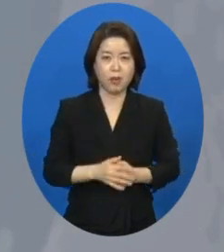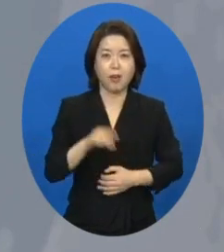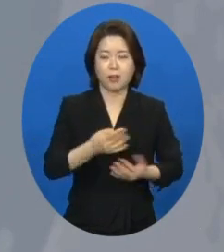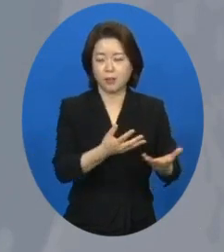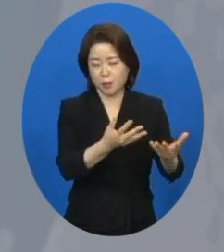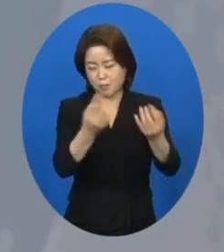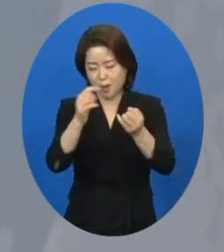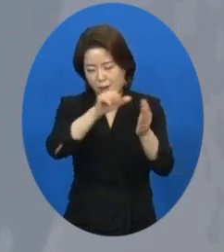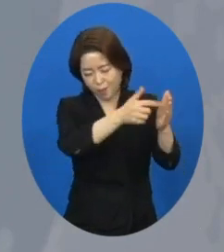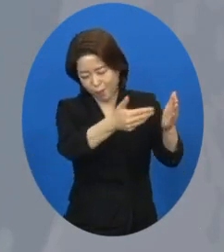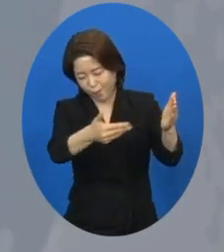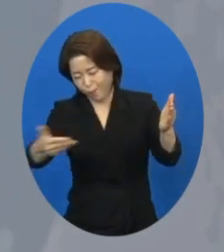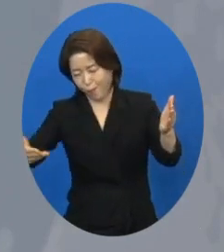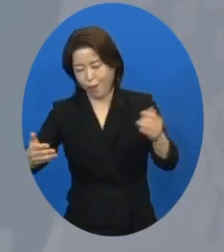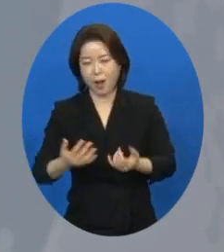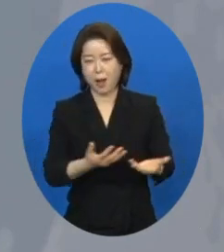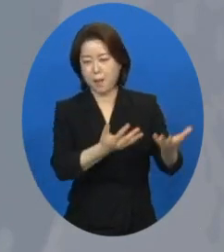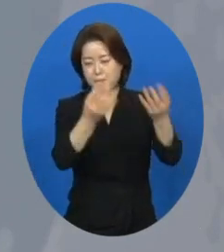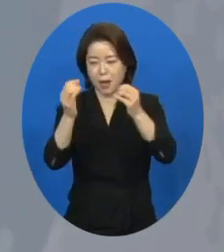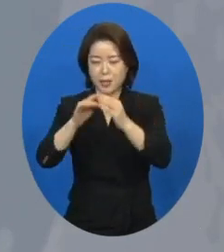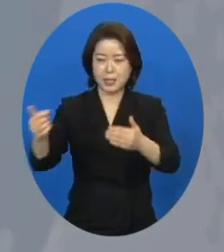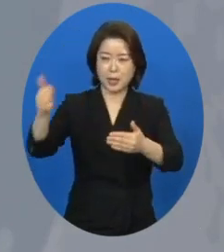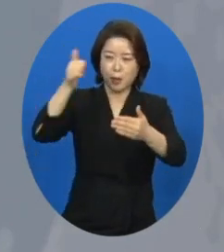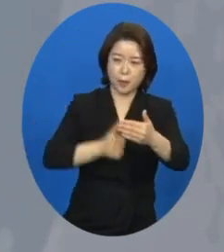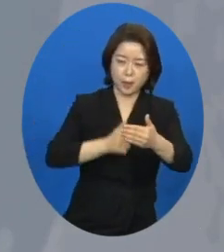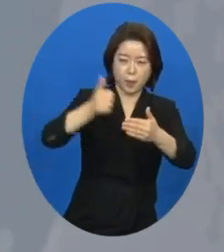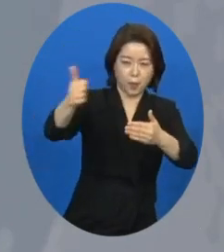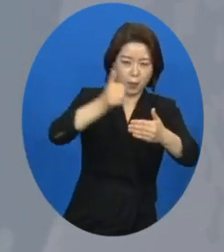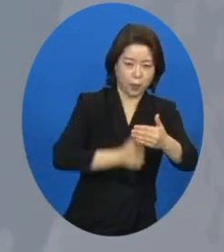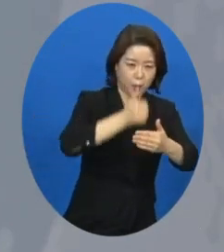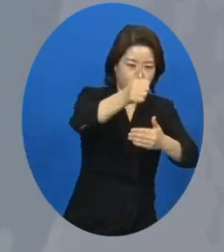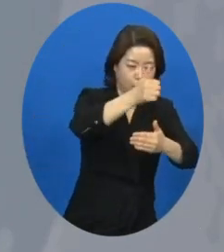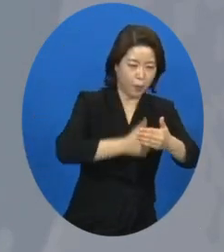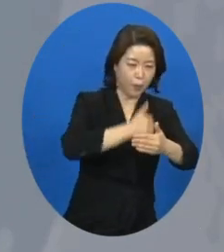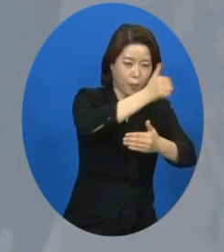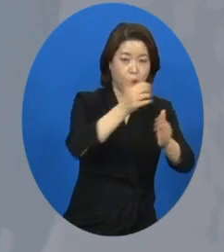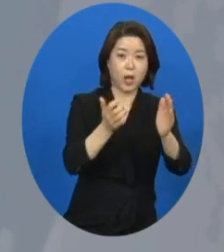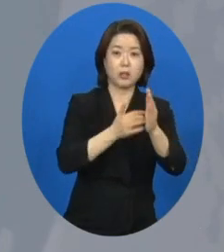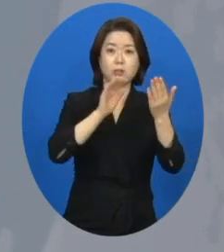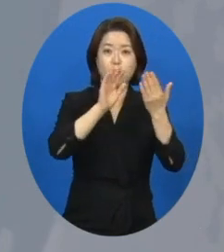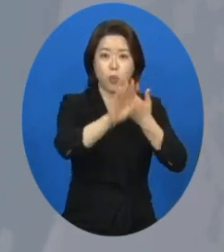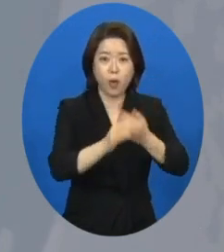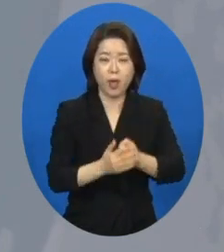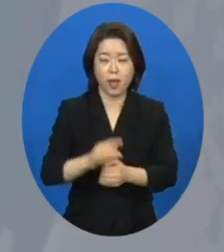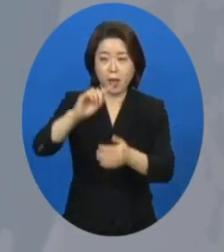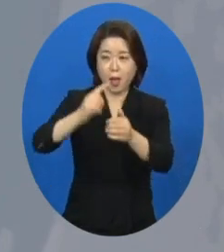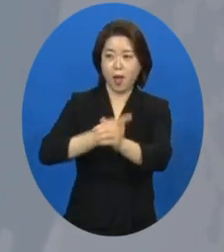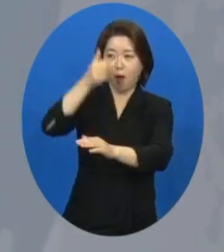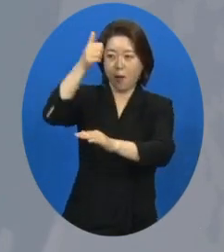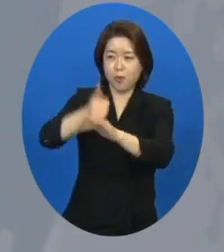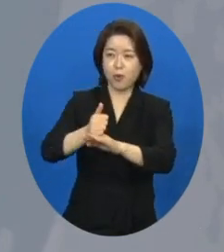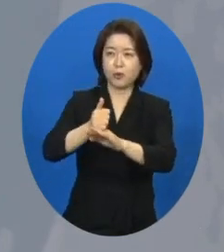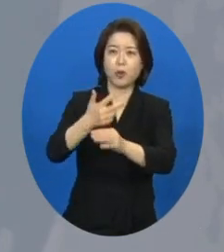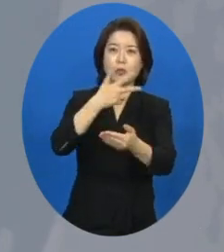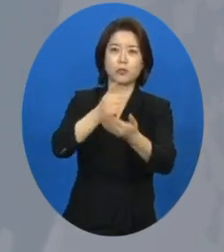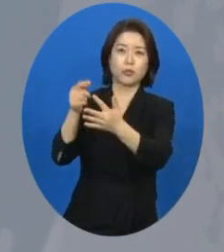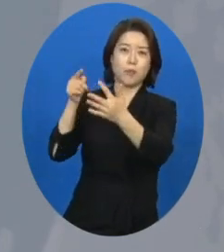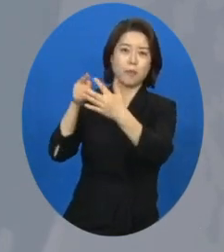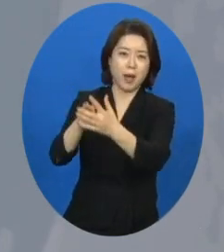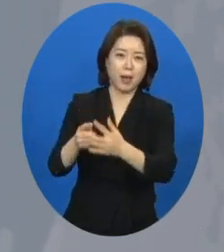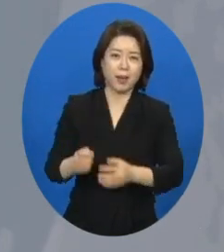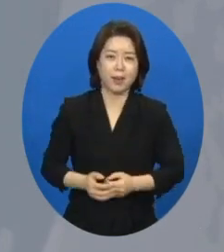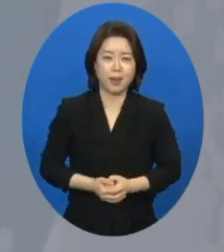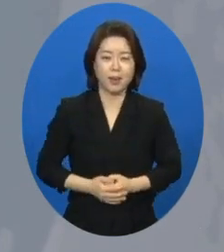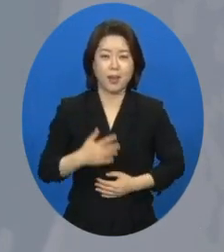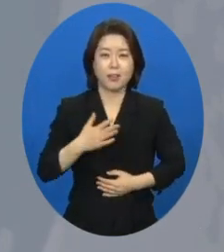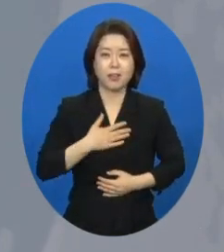많은 세월 속에서 수많은 사람이 내 가슴 속을 지나가고 나서야 나는 비로소 그를 알게 되었다. 나를